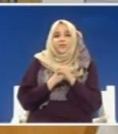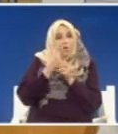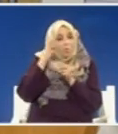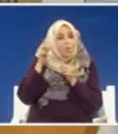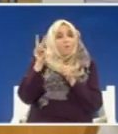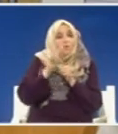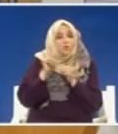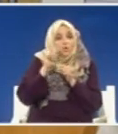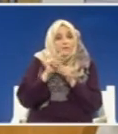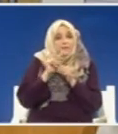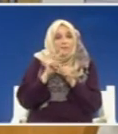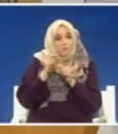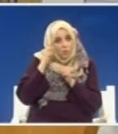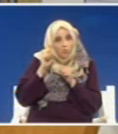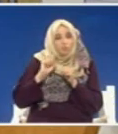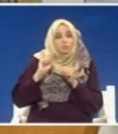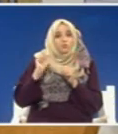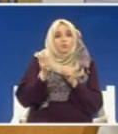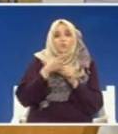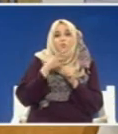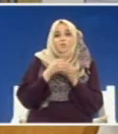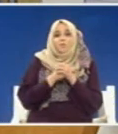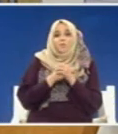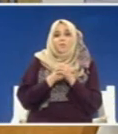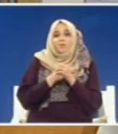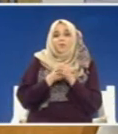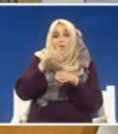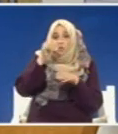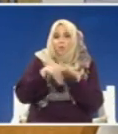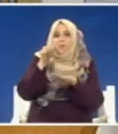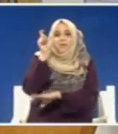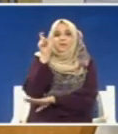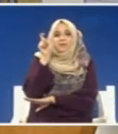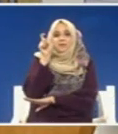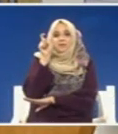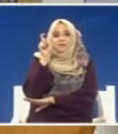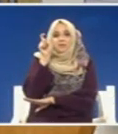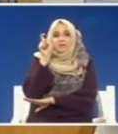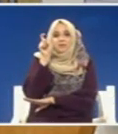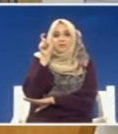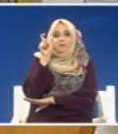الجمعة لعامة الناس أن تؤدى في مسجد معلم،